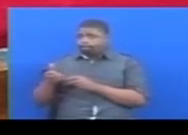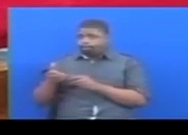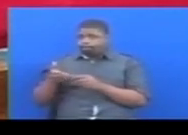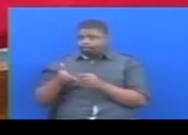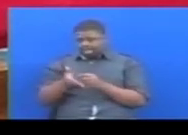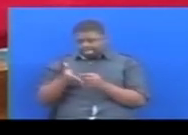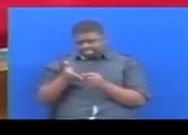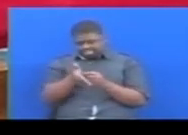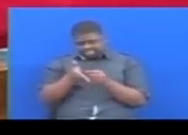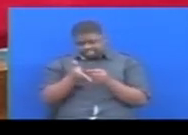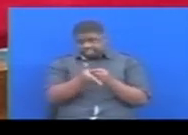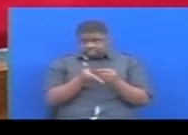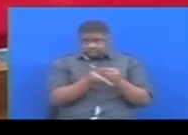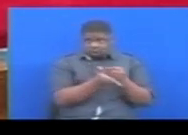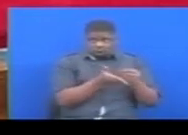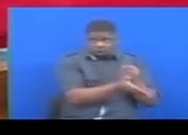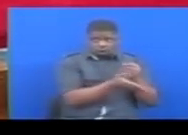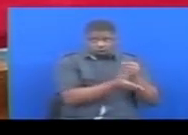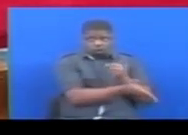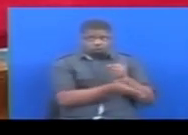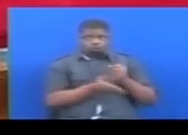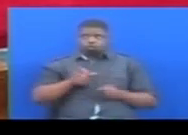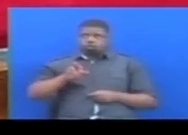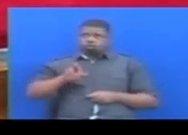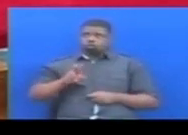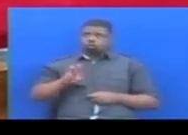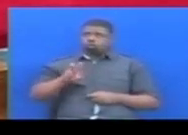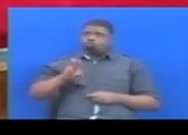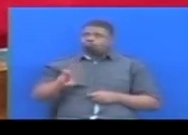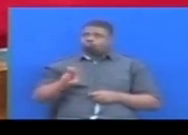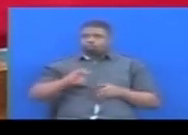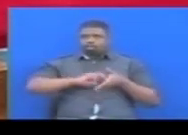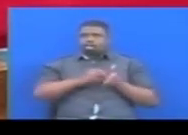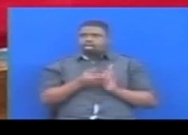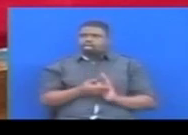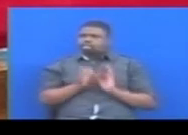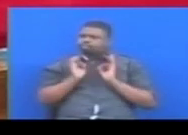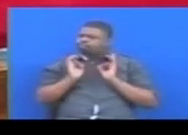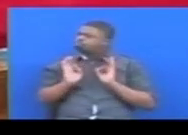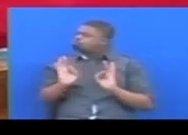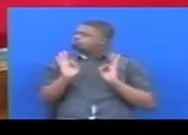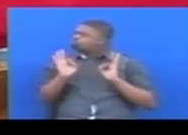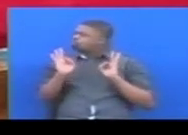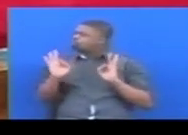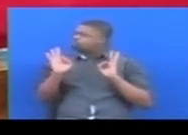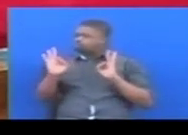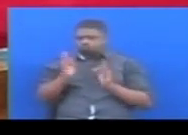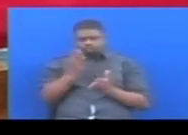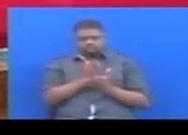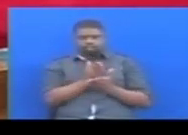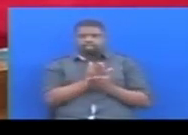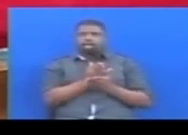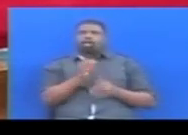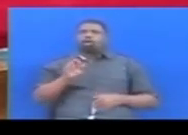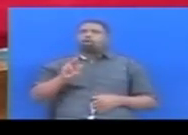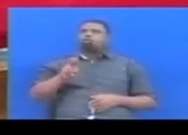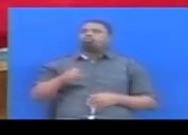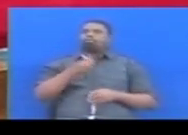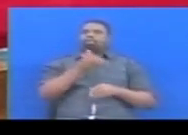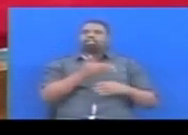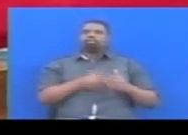ya Ruvu. Mheshimiwa Naibu Spika, tupo kwenye mkakati mzuri wa kuhakikisha machinjio ya Ruvu inajengwa.